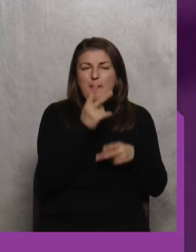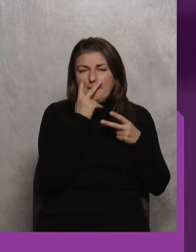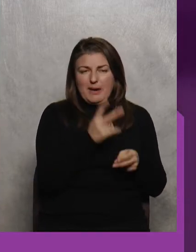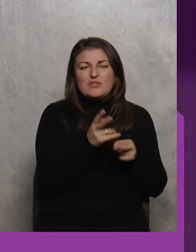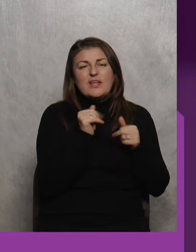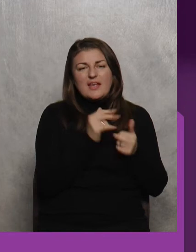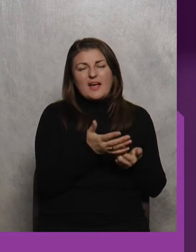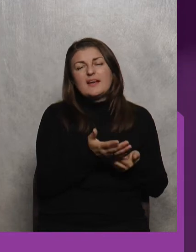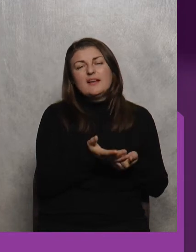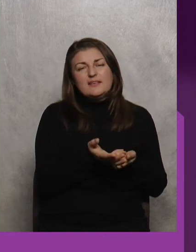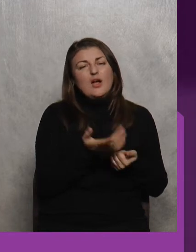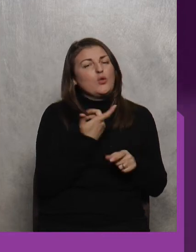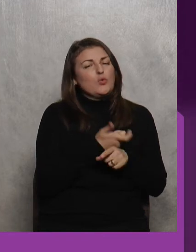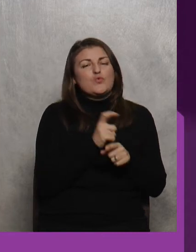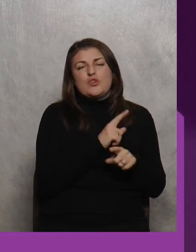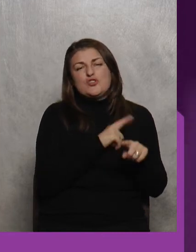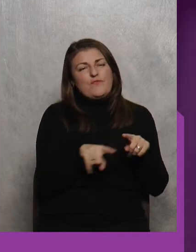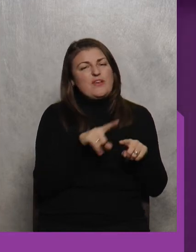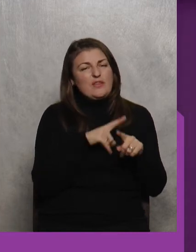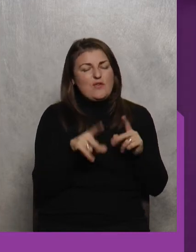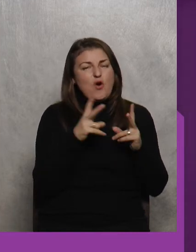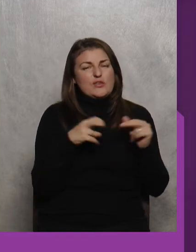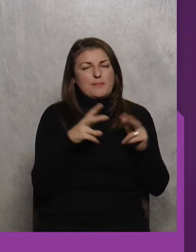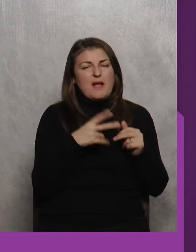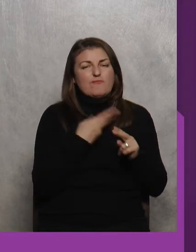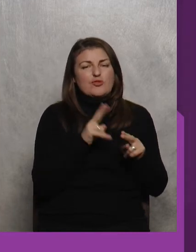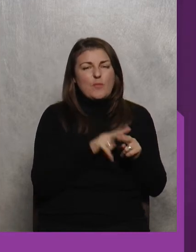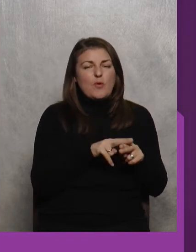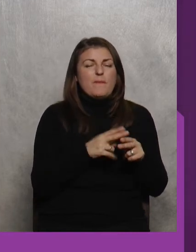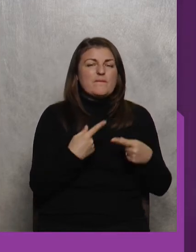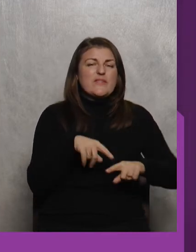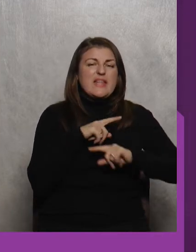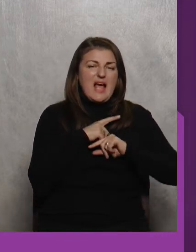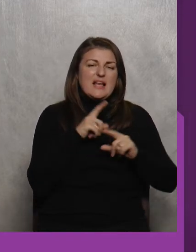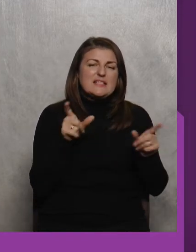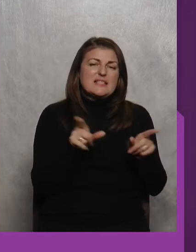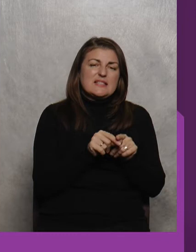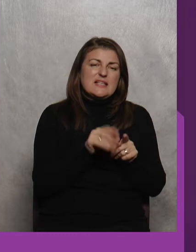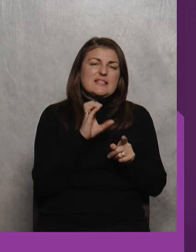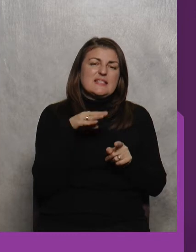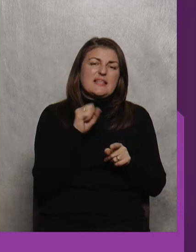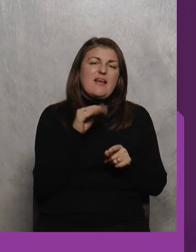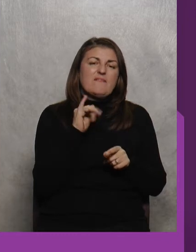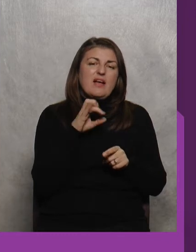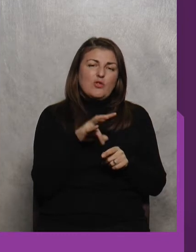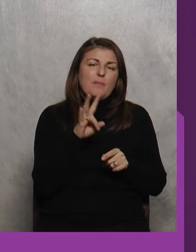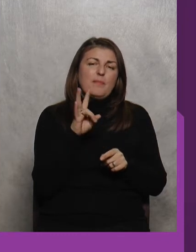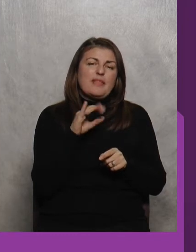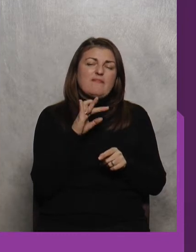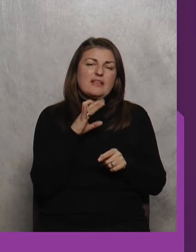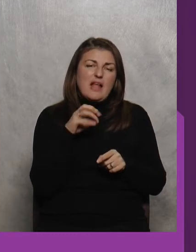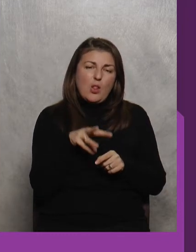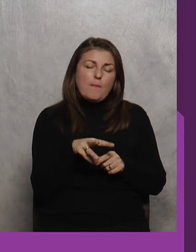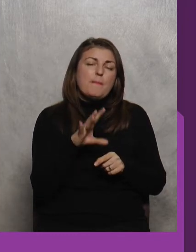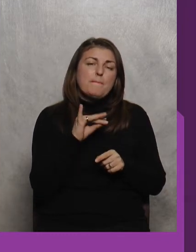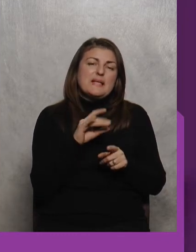як дуже швиденько розібрався у цьому фіналі з Стефаном Невенделом з